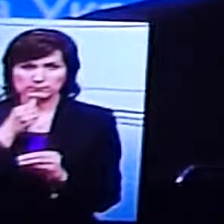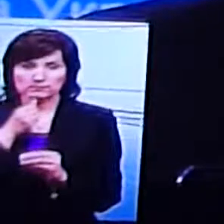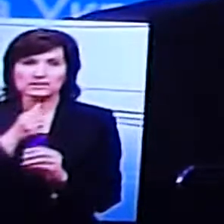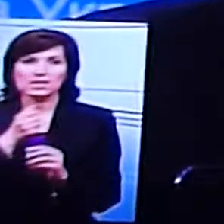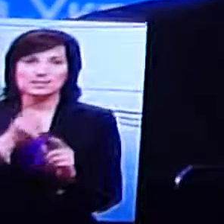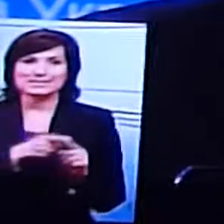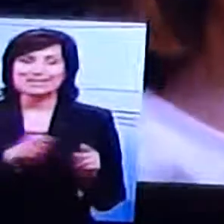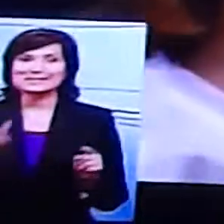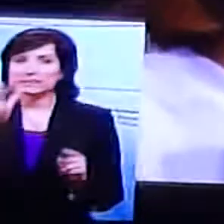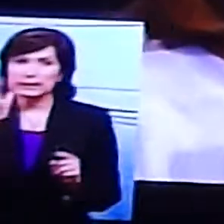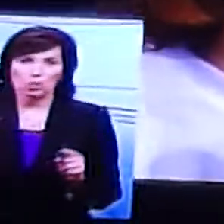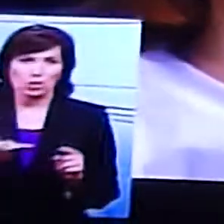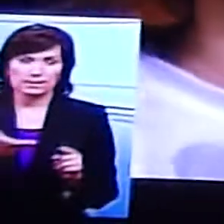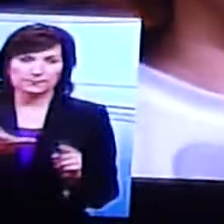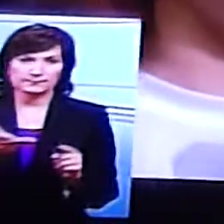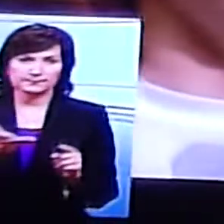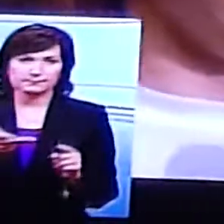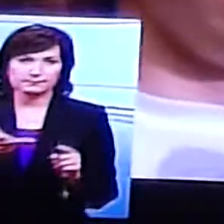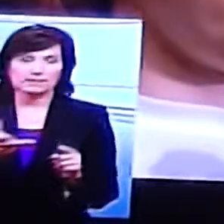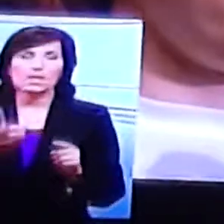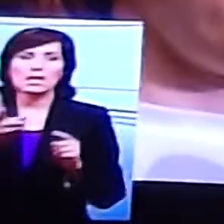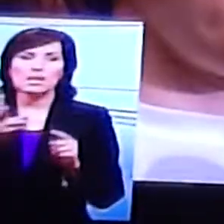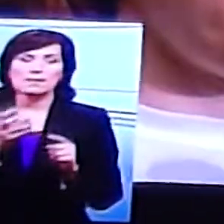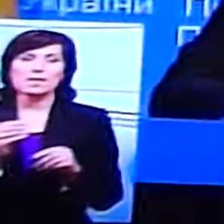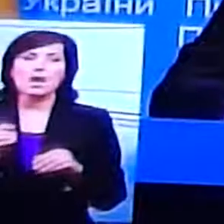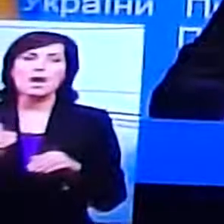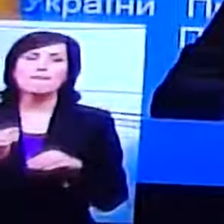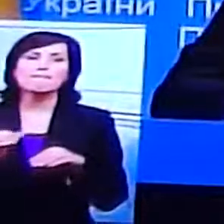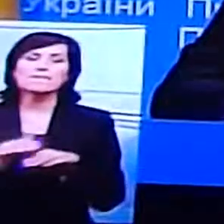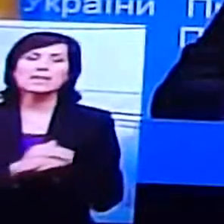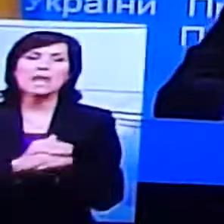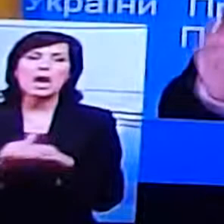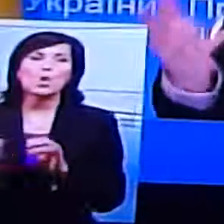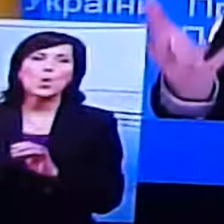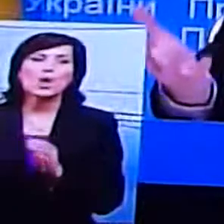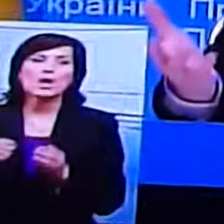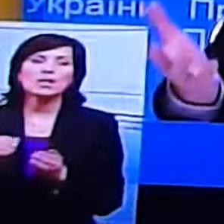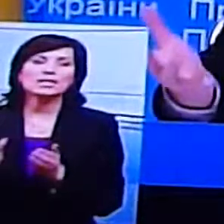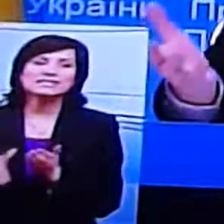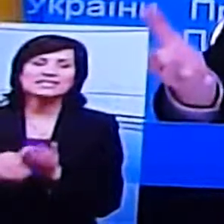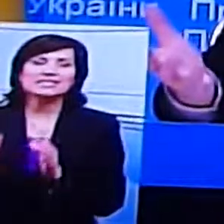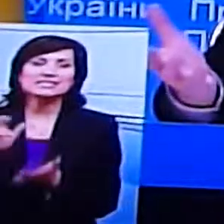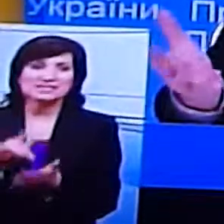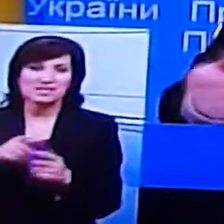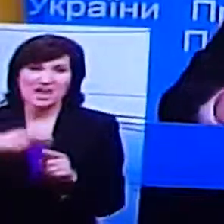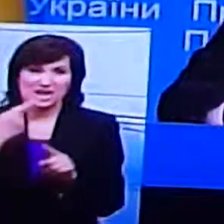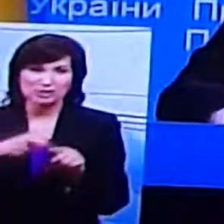за ці 3 роки. На благодійні цілі, як ви кажете, цей